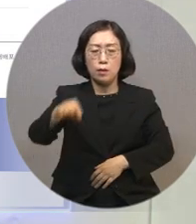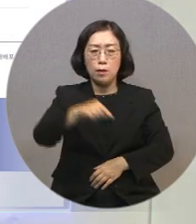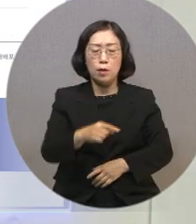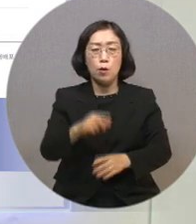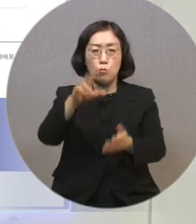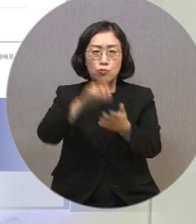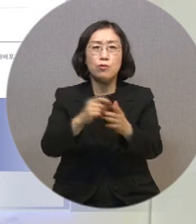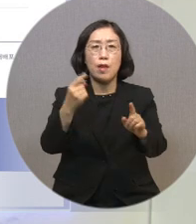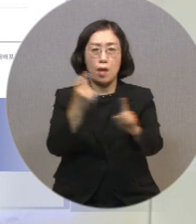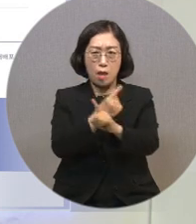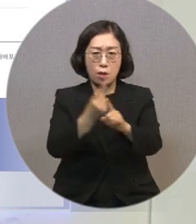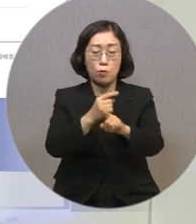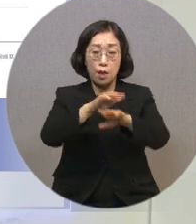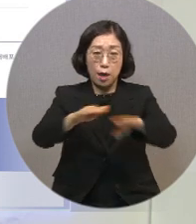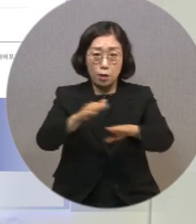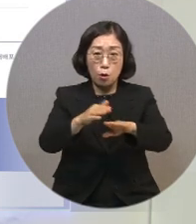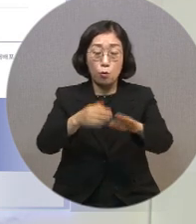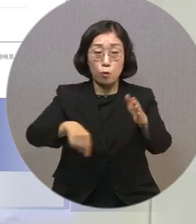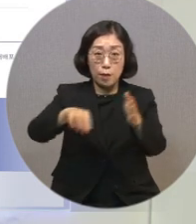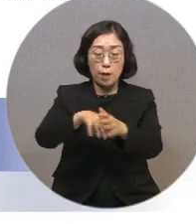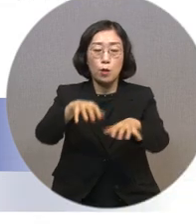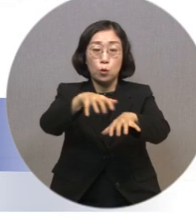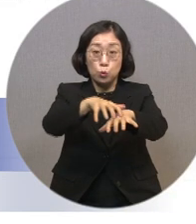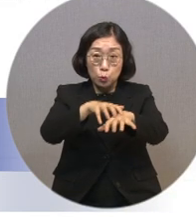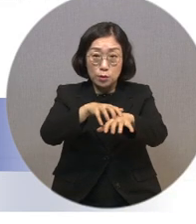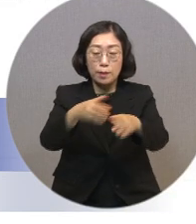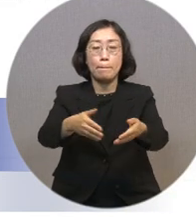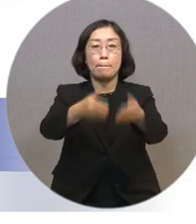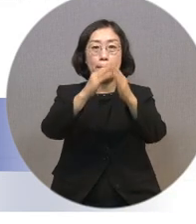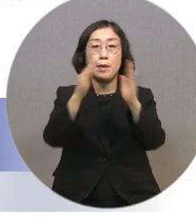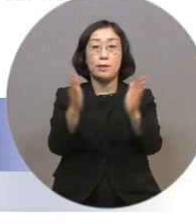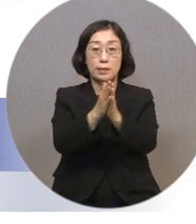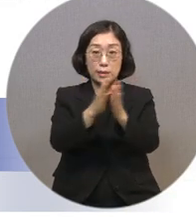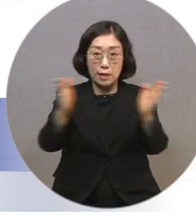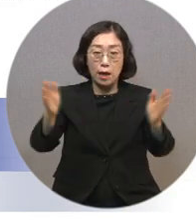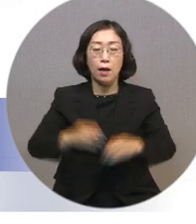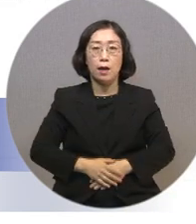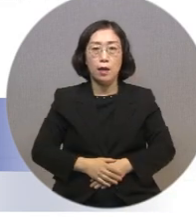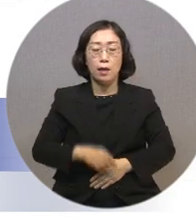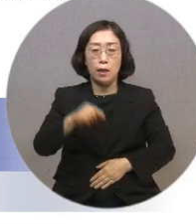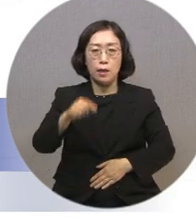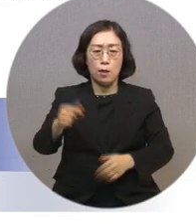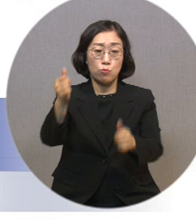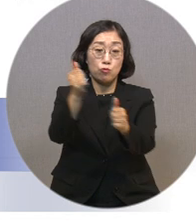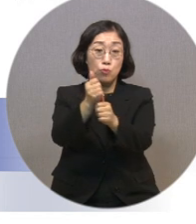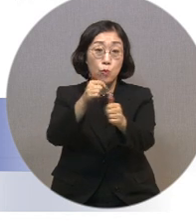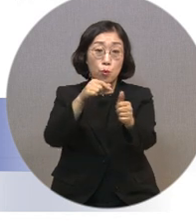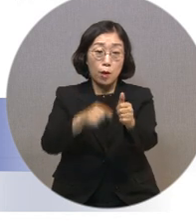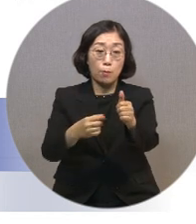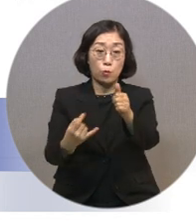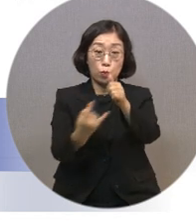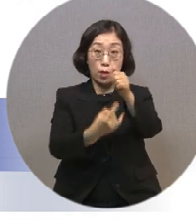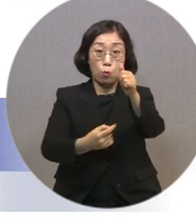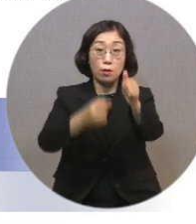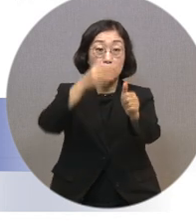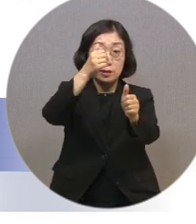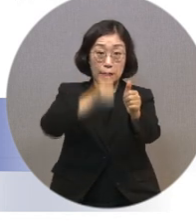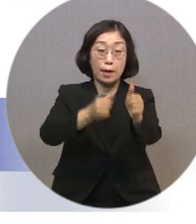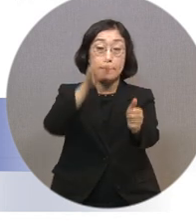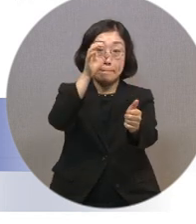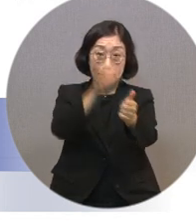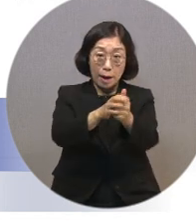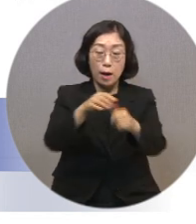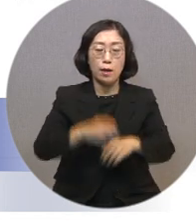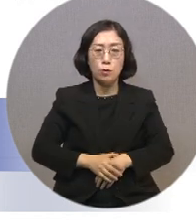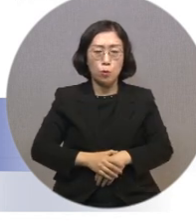전담기구 실무팀을 구성했습니다 교육청에 따르면 부교육감을 위원장으로 하는 전담 기구는